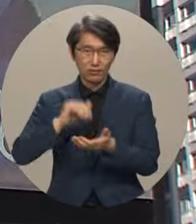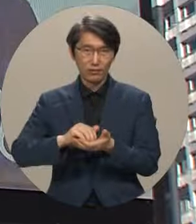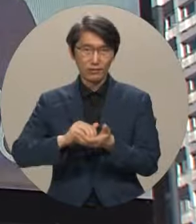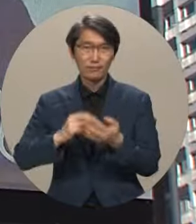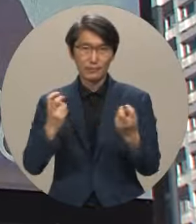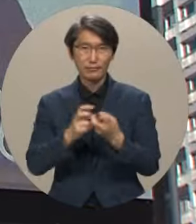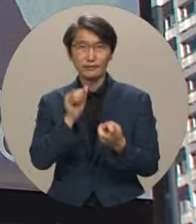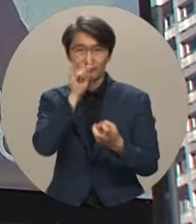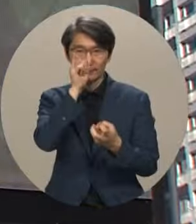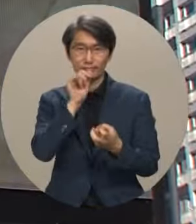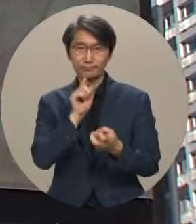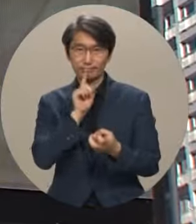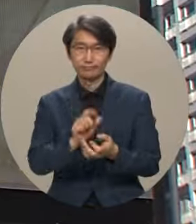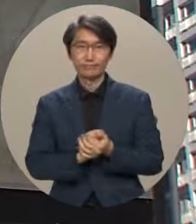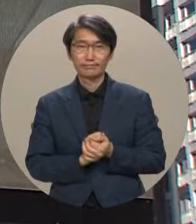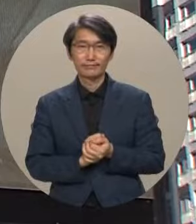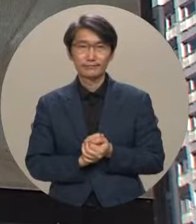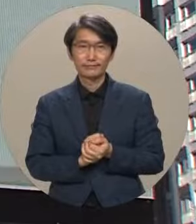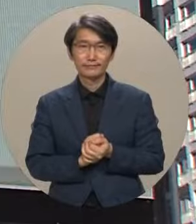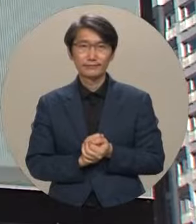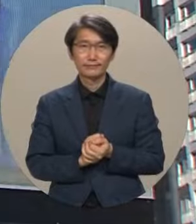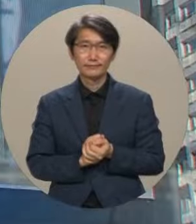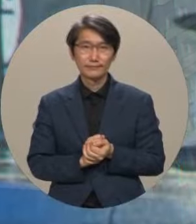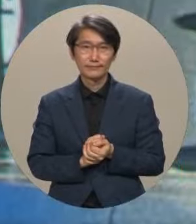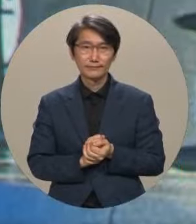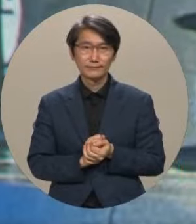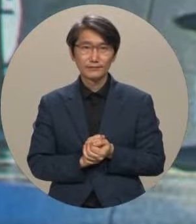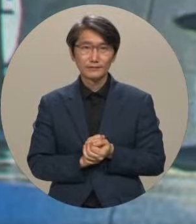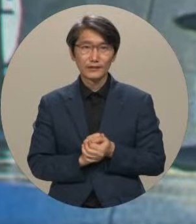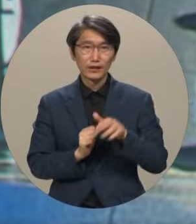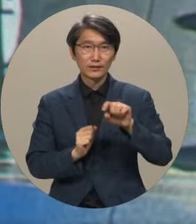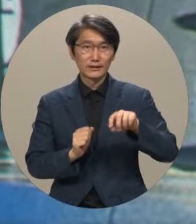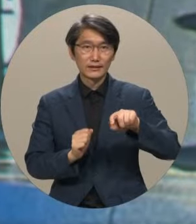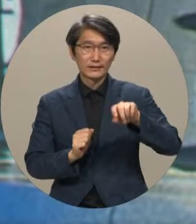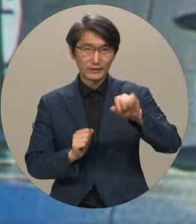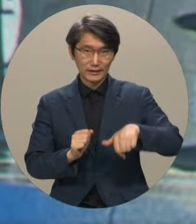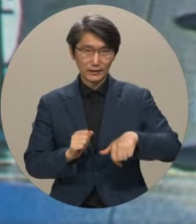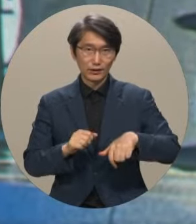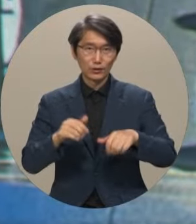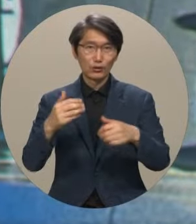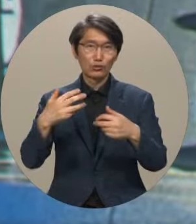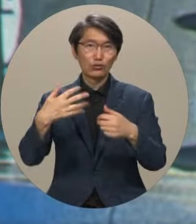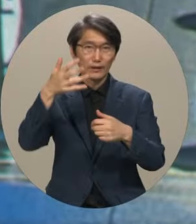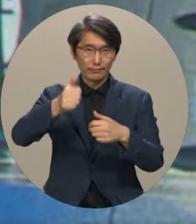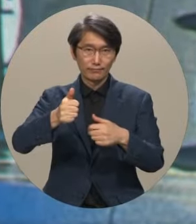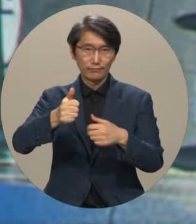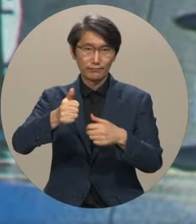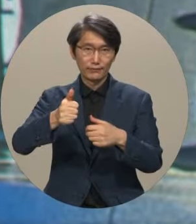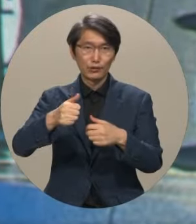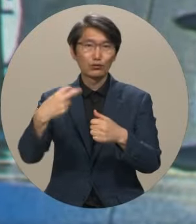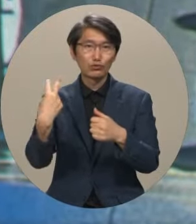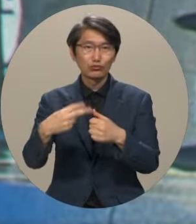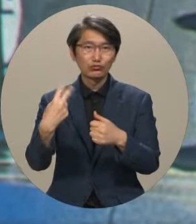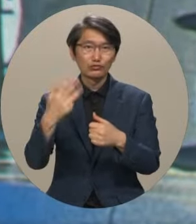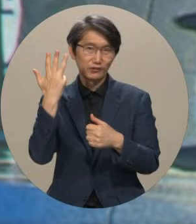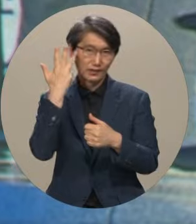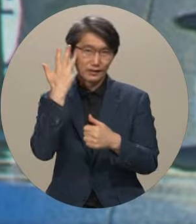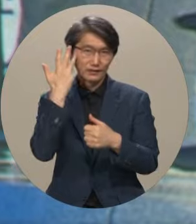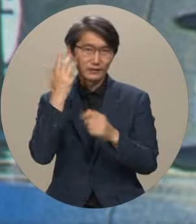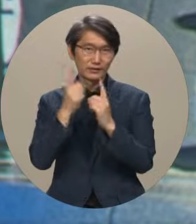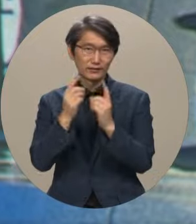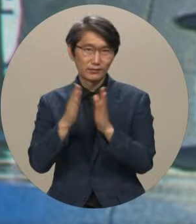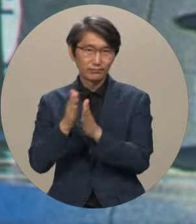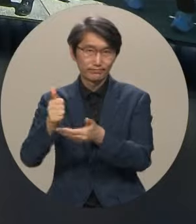대안으로 제시했습니다. EBS 뉴스 황대훈입니다. 정근식 서울교육감 후보의 공약과 교육 철학을 직접